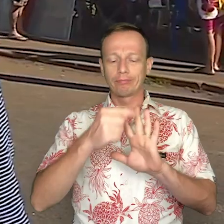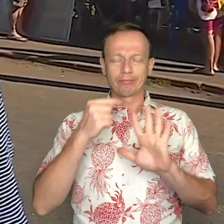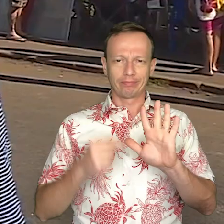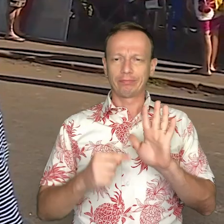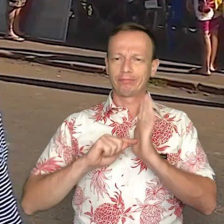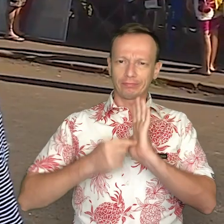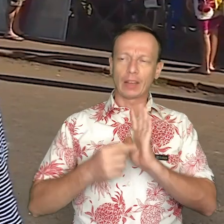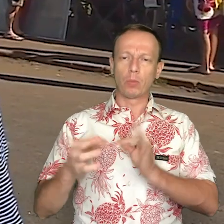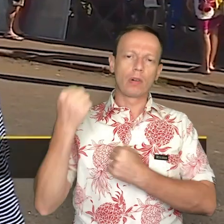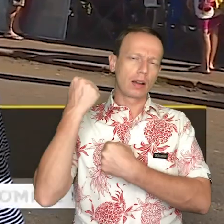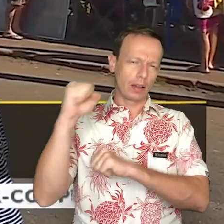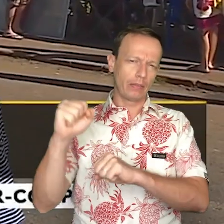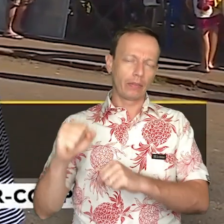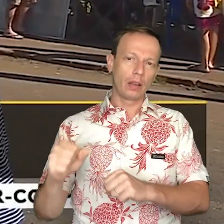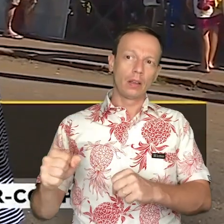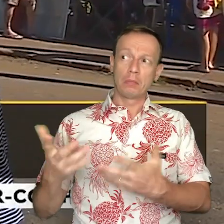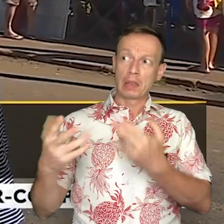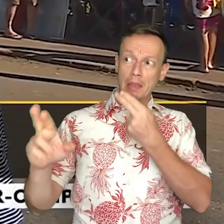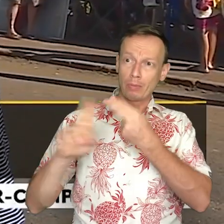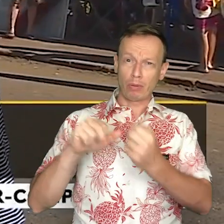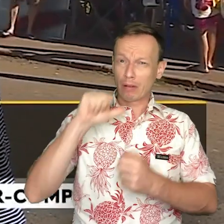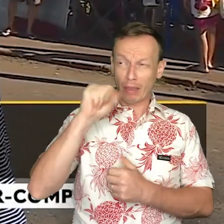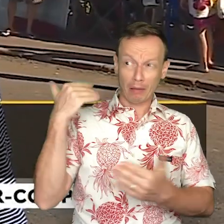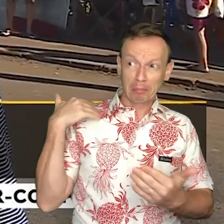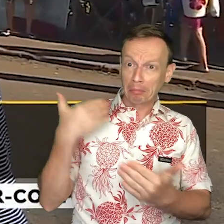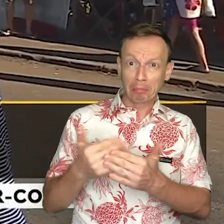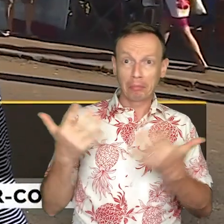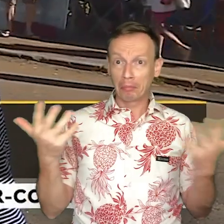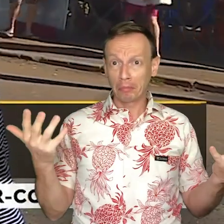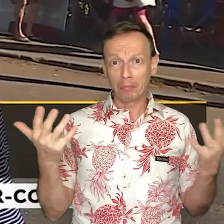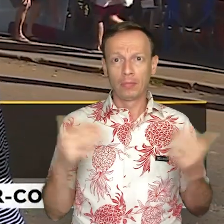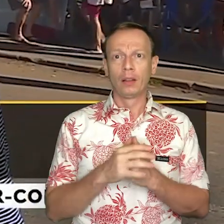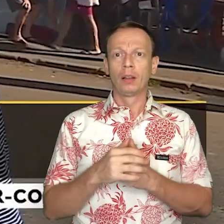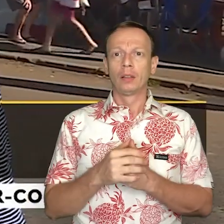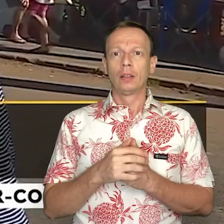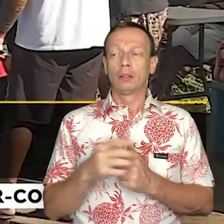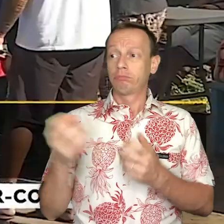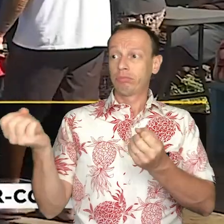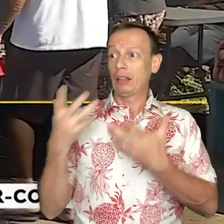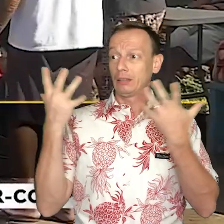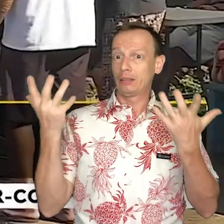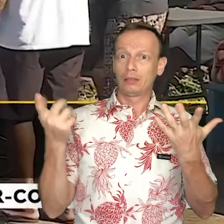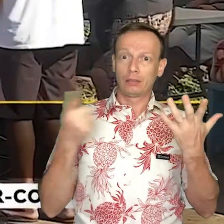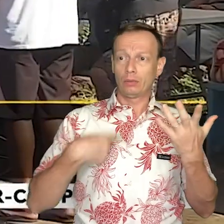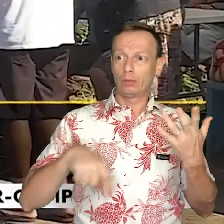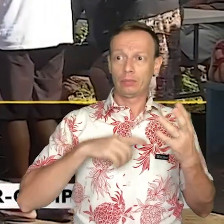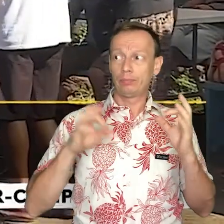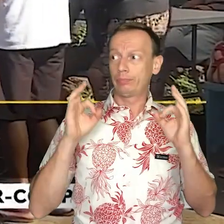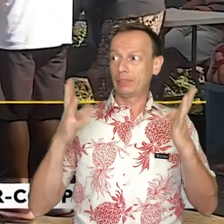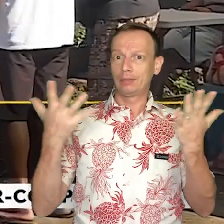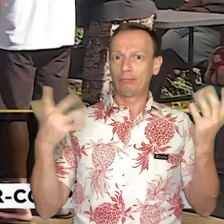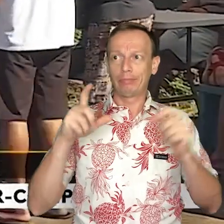points que nous demandons dans le préavis de grève, il n'y a aucune réponse dessus. On nous a laissé comme ça, comme